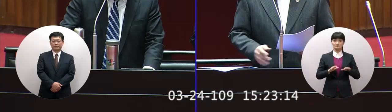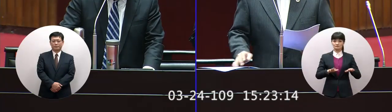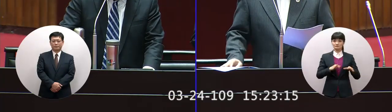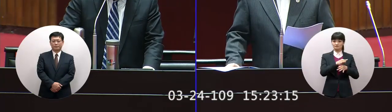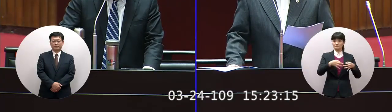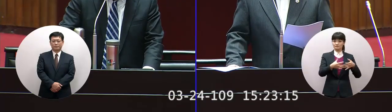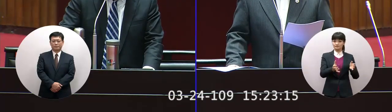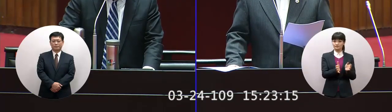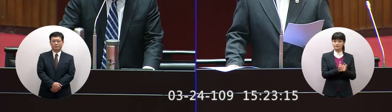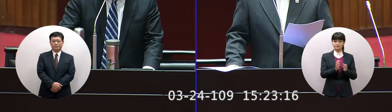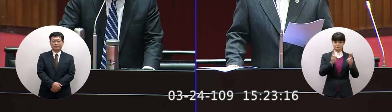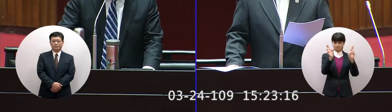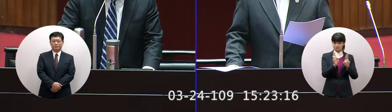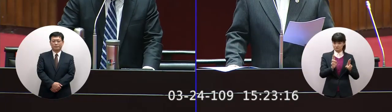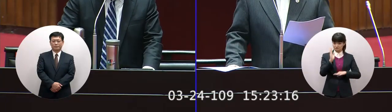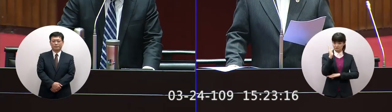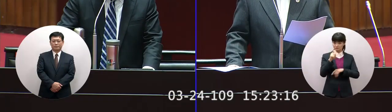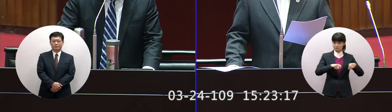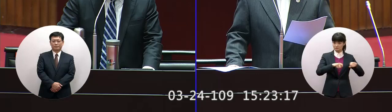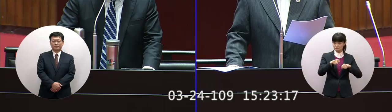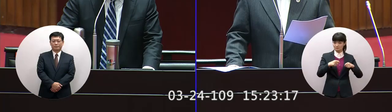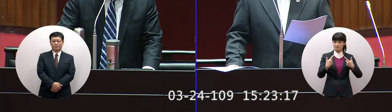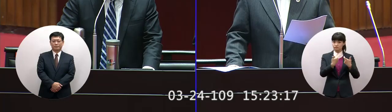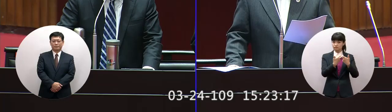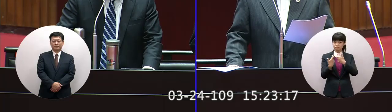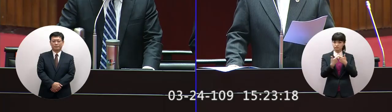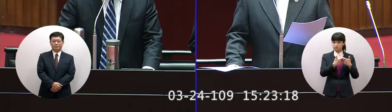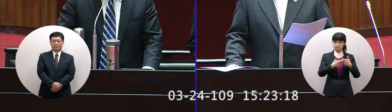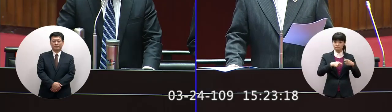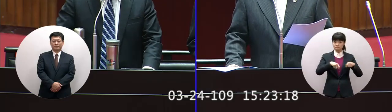部的能源政策规划配比是